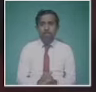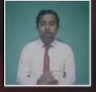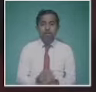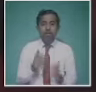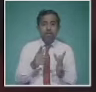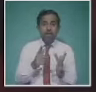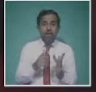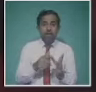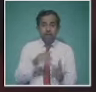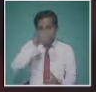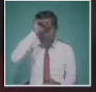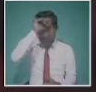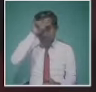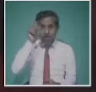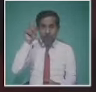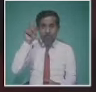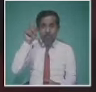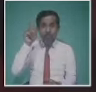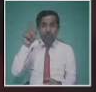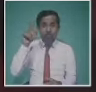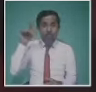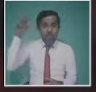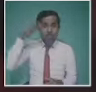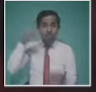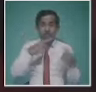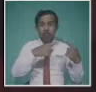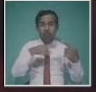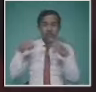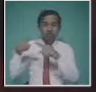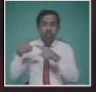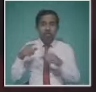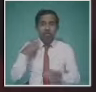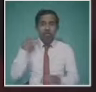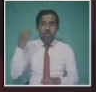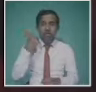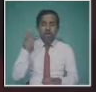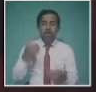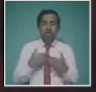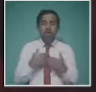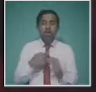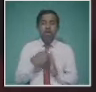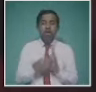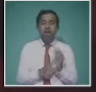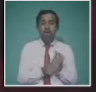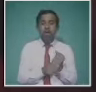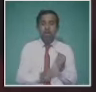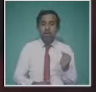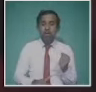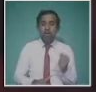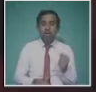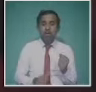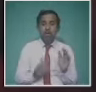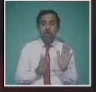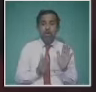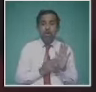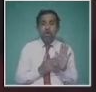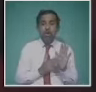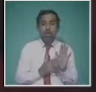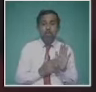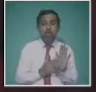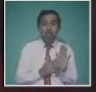ඊජිප්තුවේ තිබුණු කාලගුණ විපර්යාස පිළිබඳ සමුළුවට අපේ රට නියෝජනය කරමින් මොහමඩ් නසීඩ්